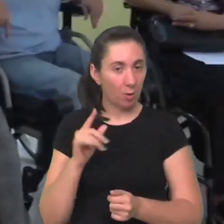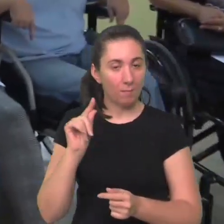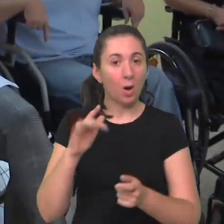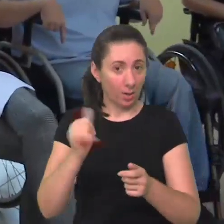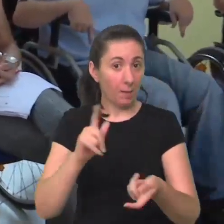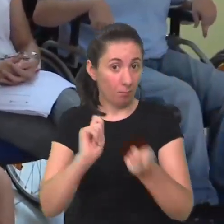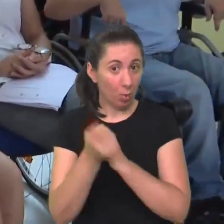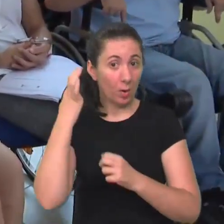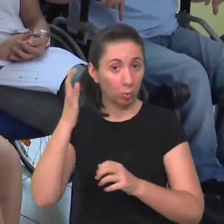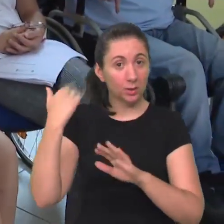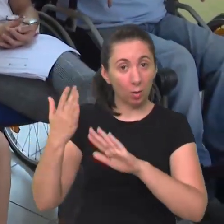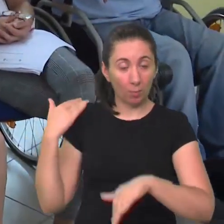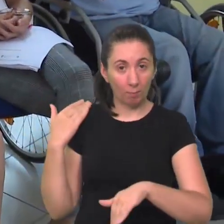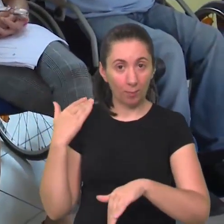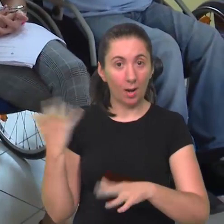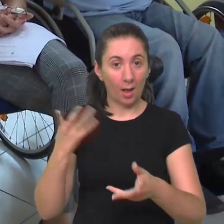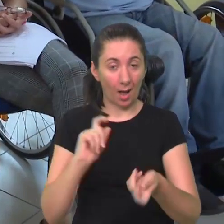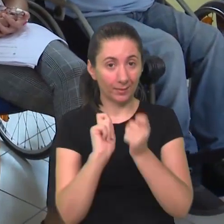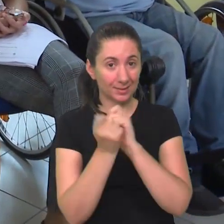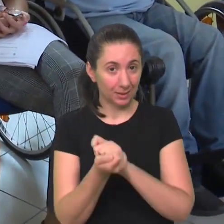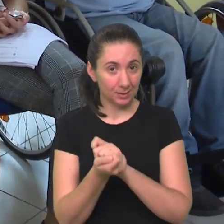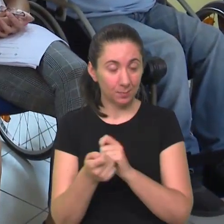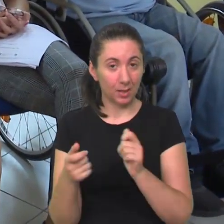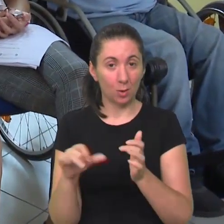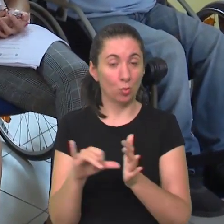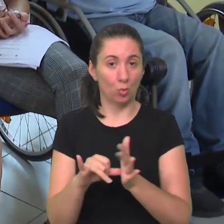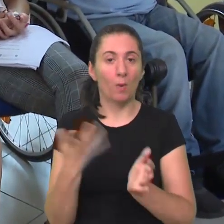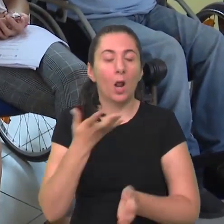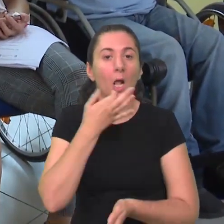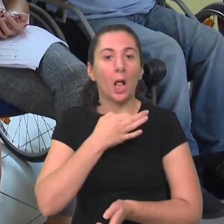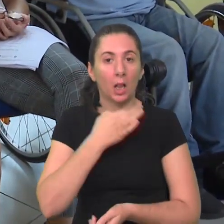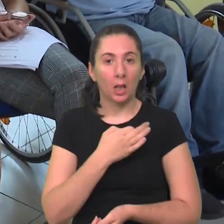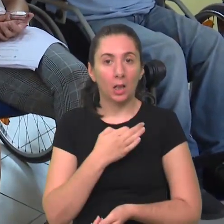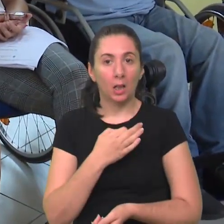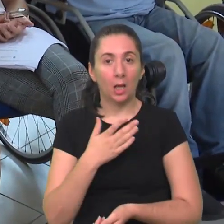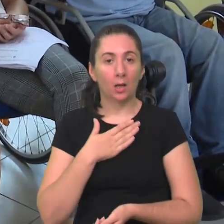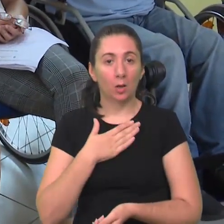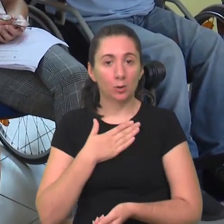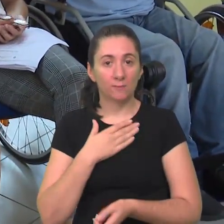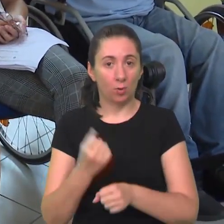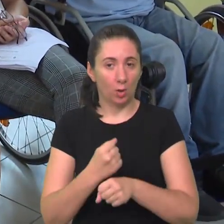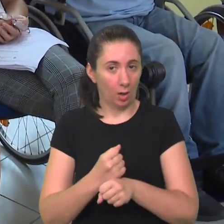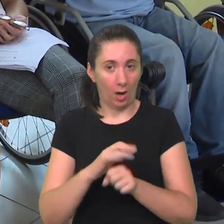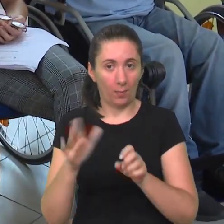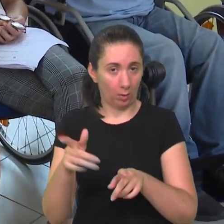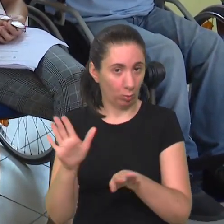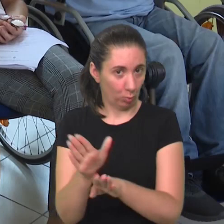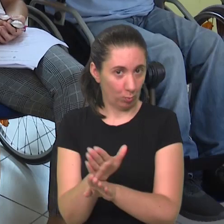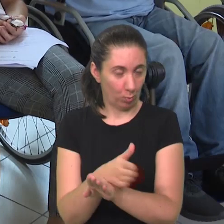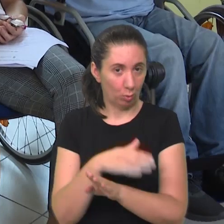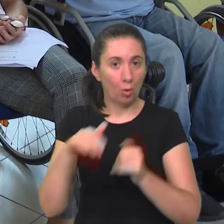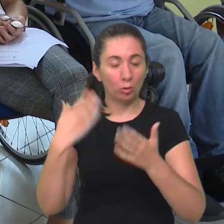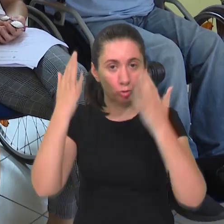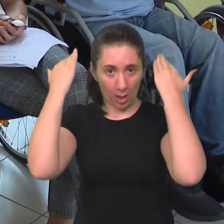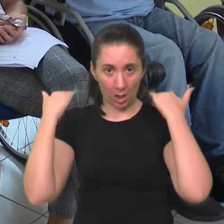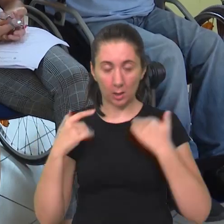znači promijenila se. A onda kad se izmijeni, normalno kad lijek svoje odjeluje i kada to prođe, onda